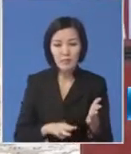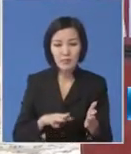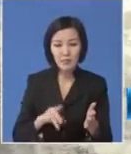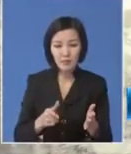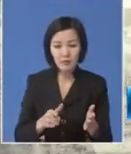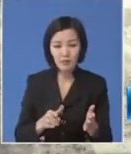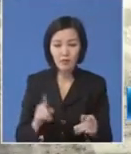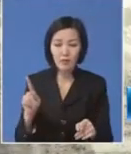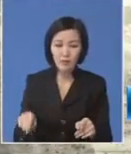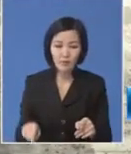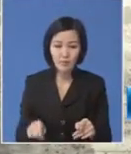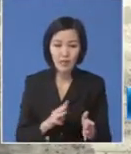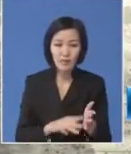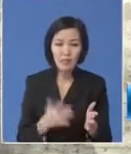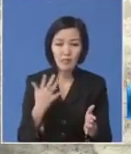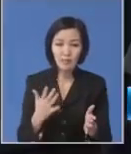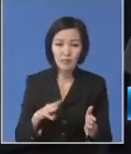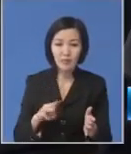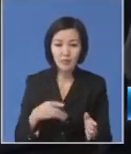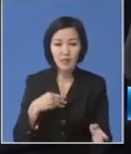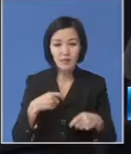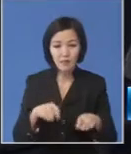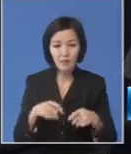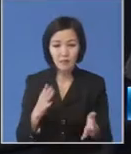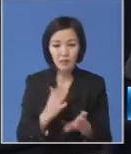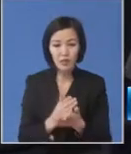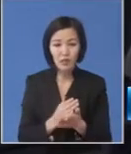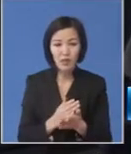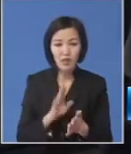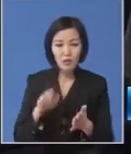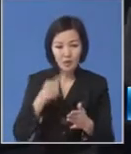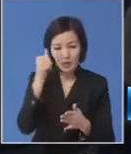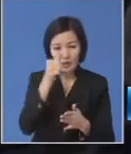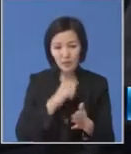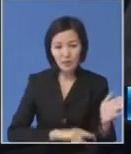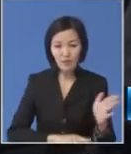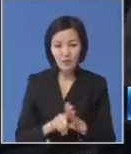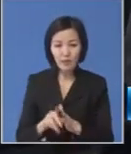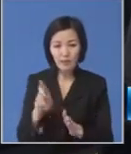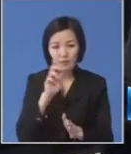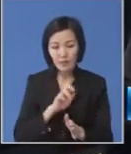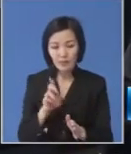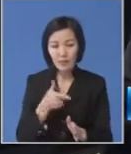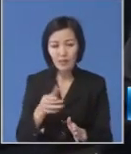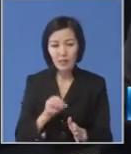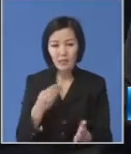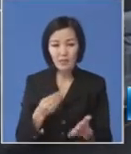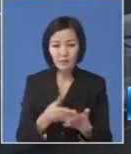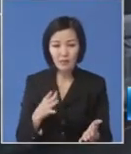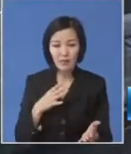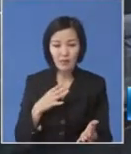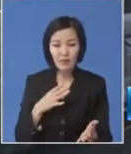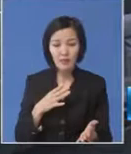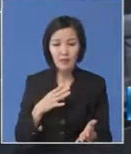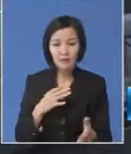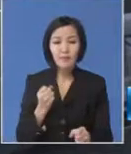ал тағы бірінде 85 теңгеден сатылып жатыр. Жаңа жылдан бері бәрін қымбаттатыр ғой. Бензин де, газ да. Не істейміз енді ол? Бұл